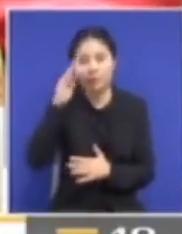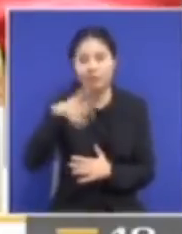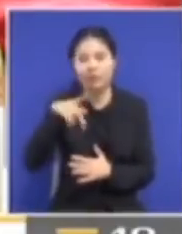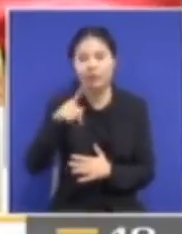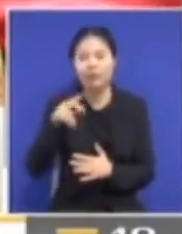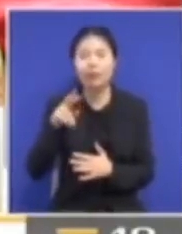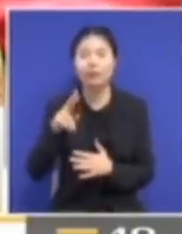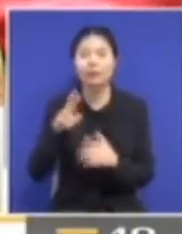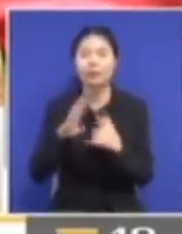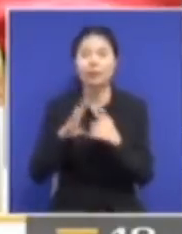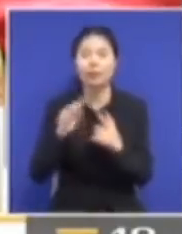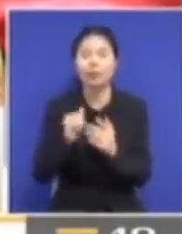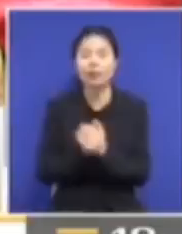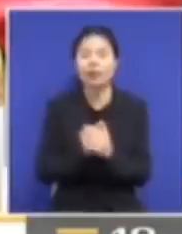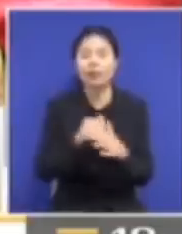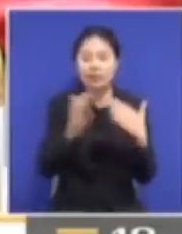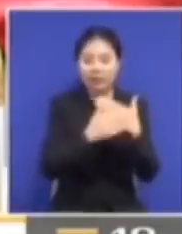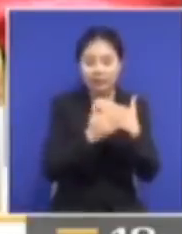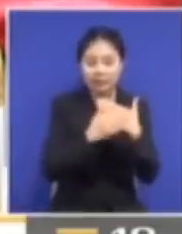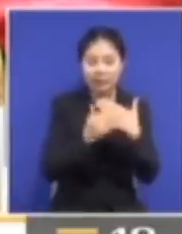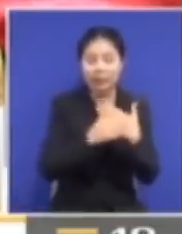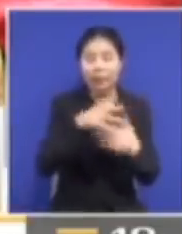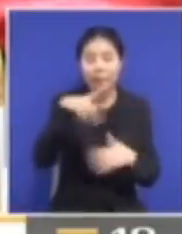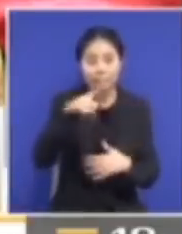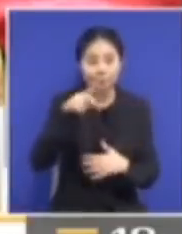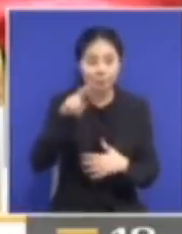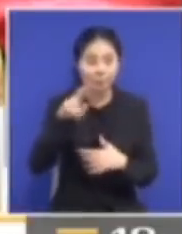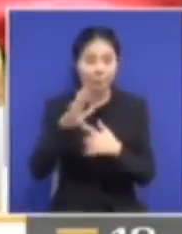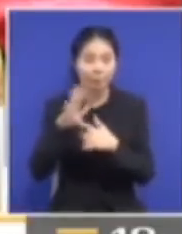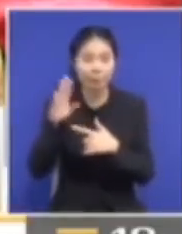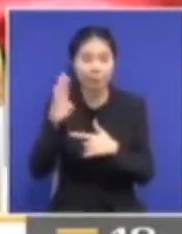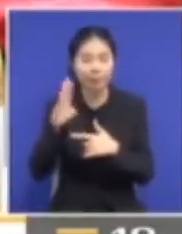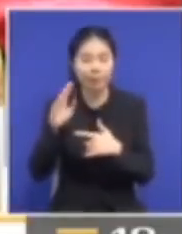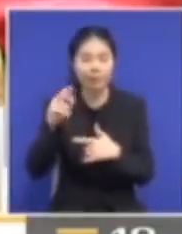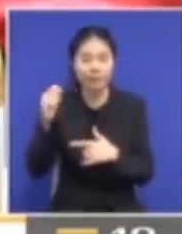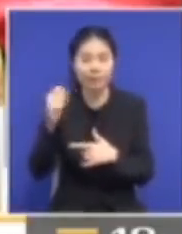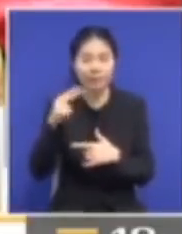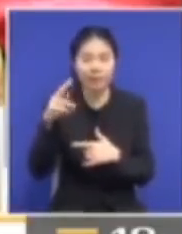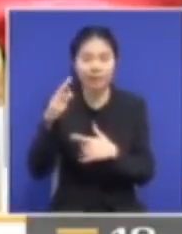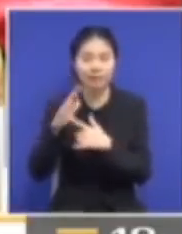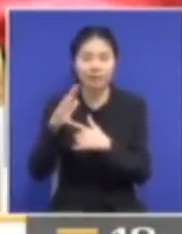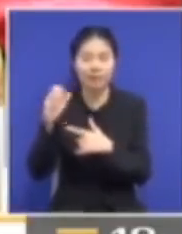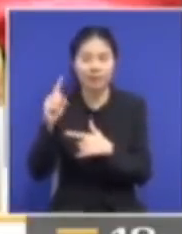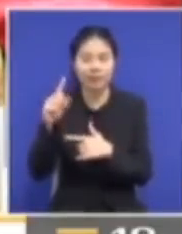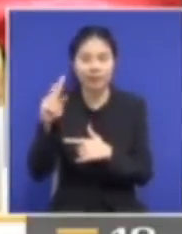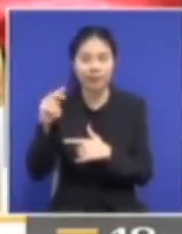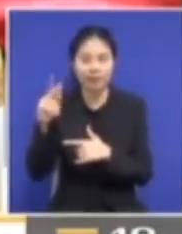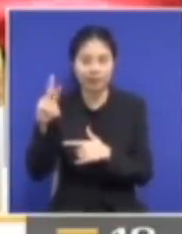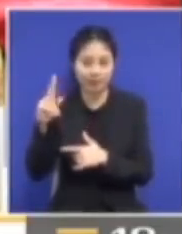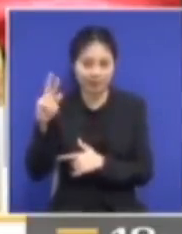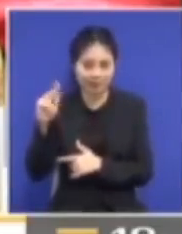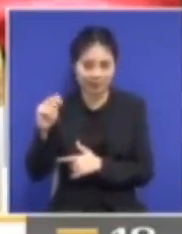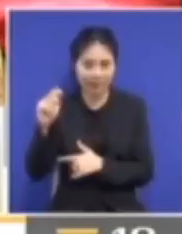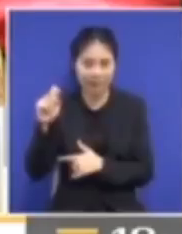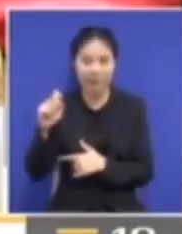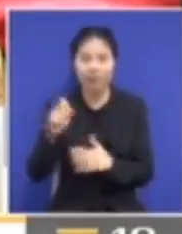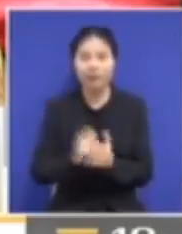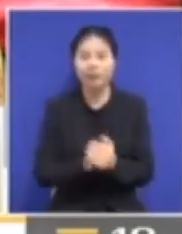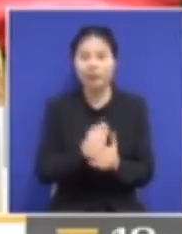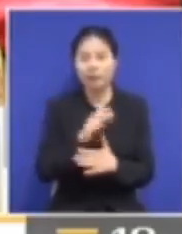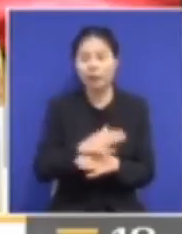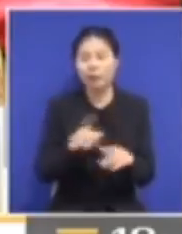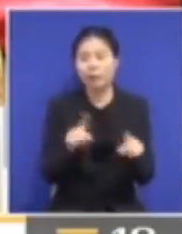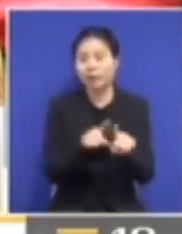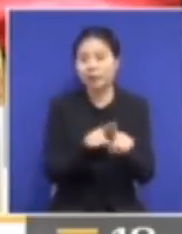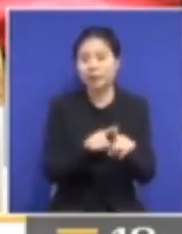างหรือผมก็บอกใครมันจะเรียกผมจะเรียกผมผมจะปรับทัศนคติมันให้ดูนะครับ